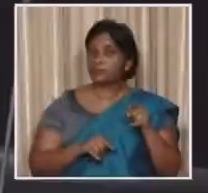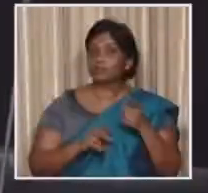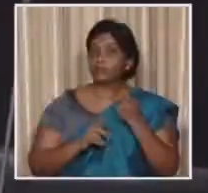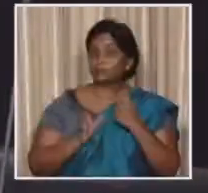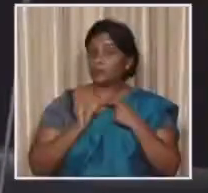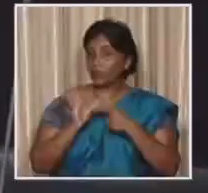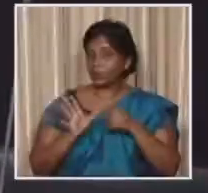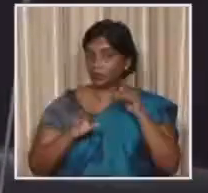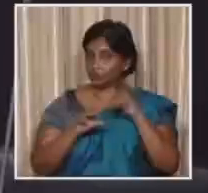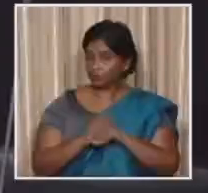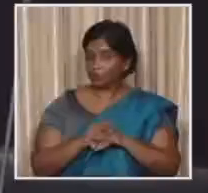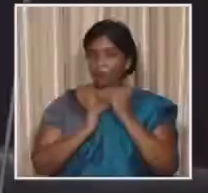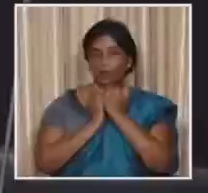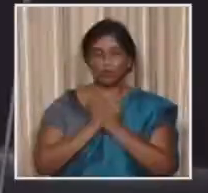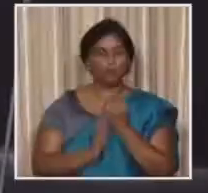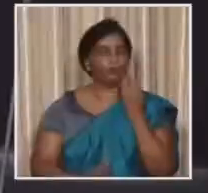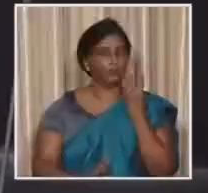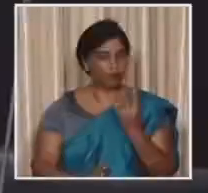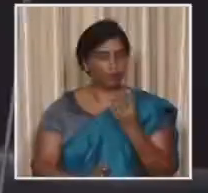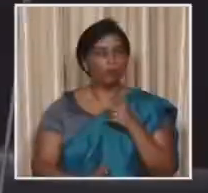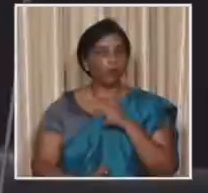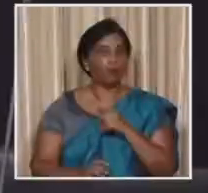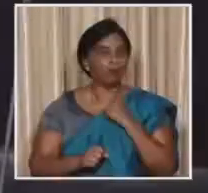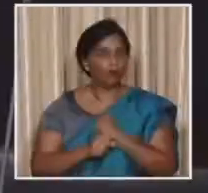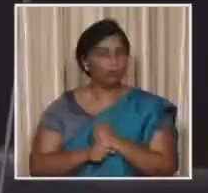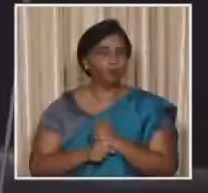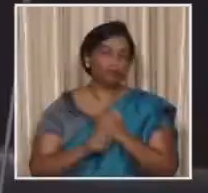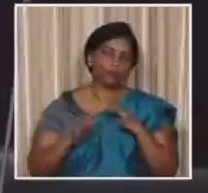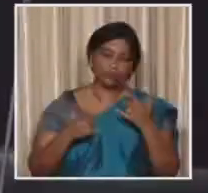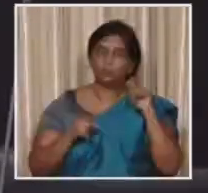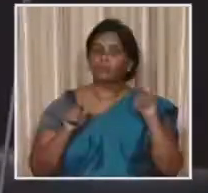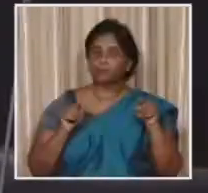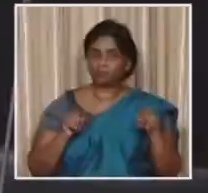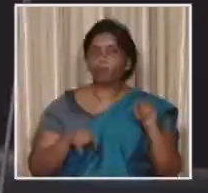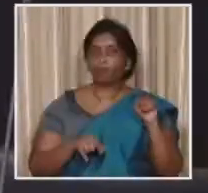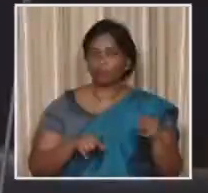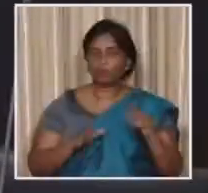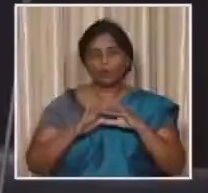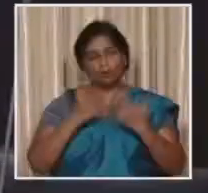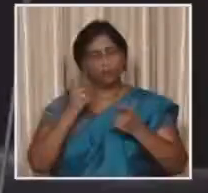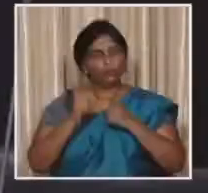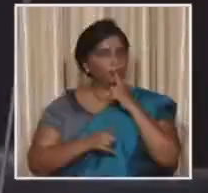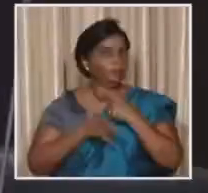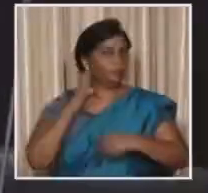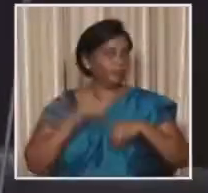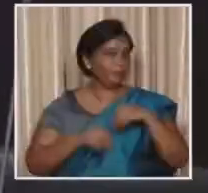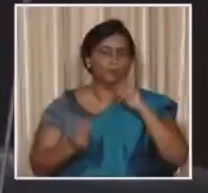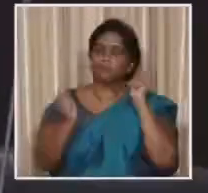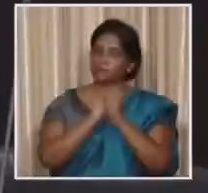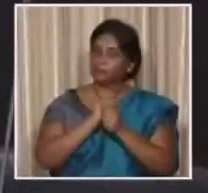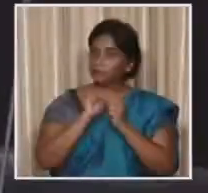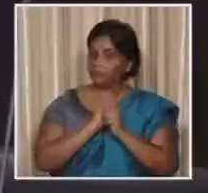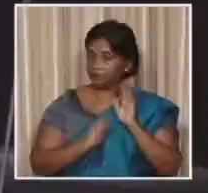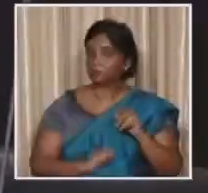ආර්ථික උත්තරවල තියෙන කරුණු හතරක් ආණ්ඩුව කාගේ තිබුණත් කවුරු කුමන දේශපාලන වෙනස්කම් සිද්ධ